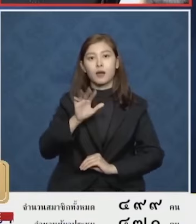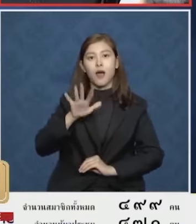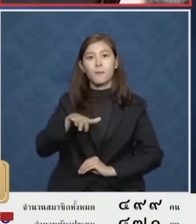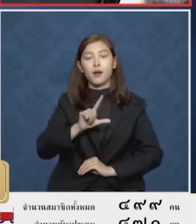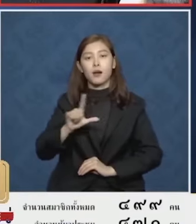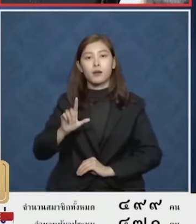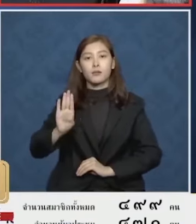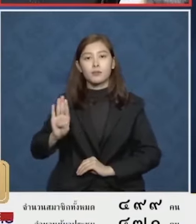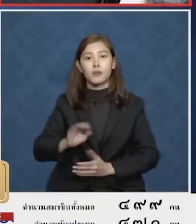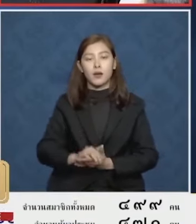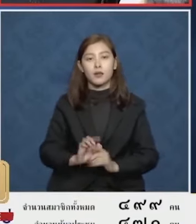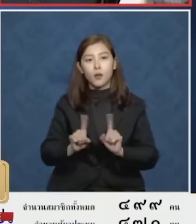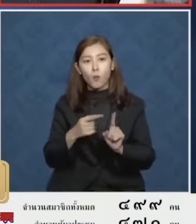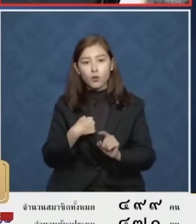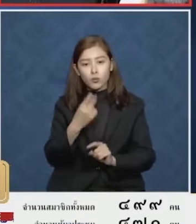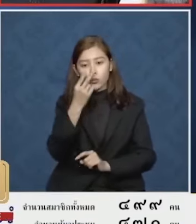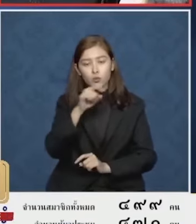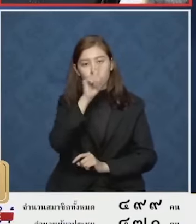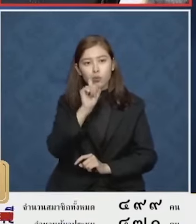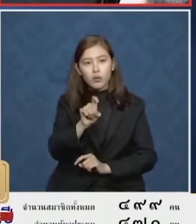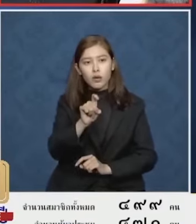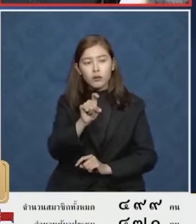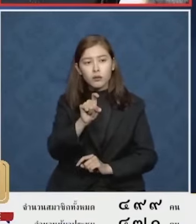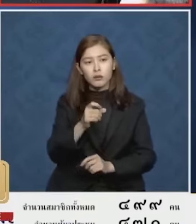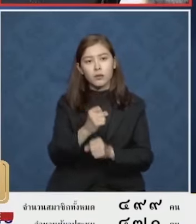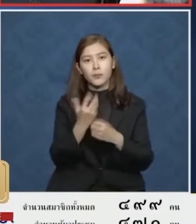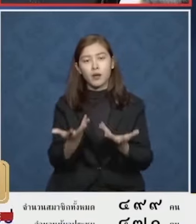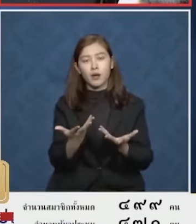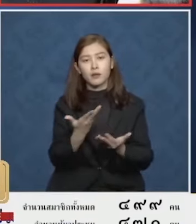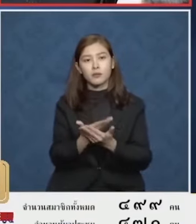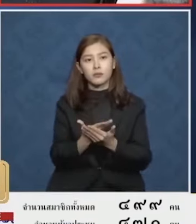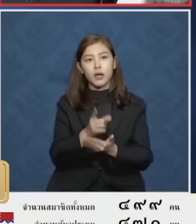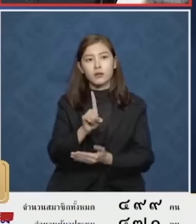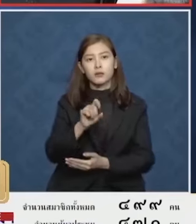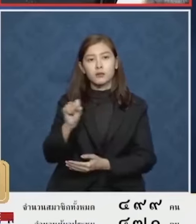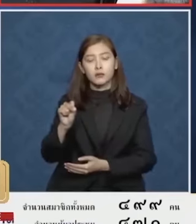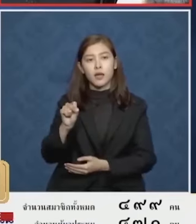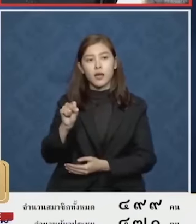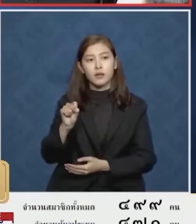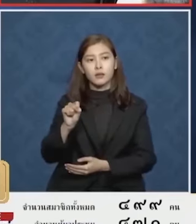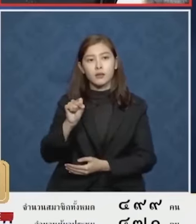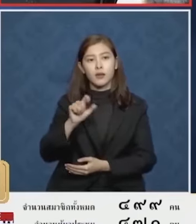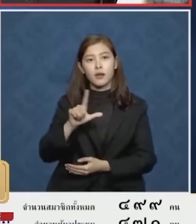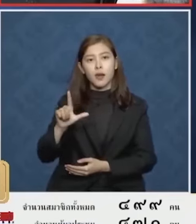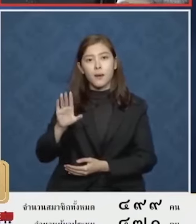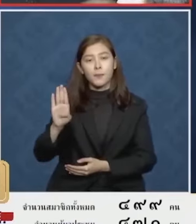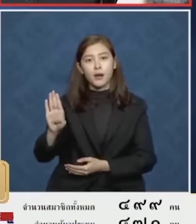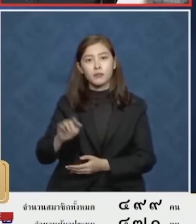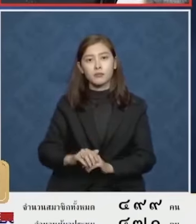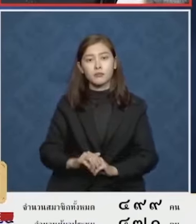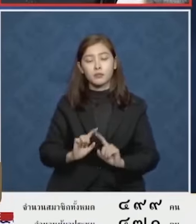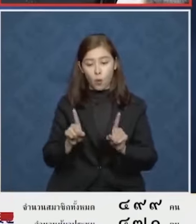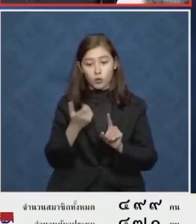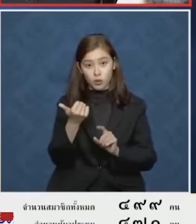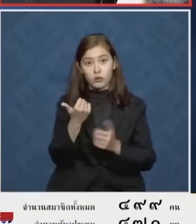ามารถที่จะหาเงินมาเติมให้ได้เต็ม100,000 ล้านบาทได้เลยนี่อุตส่าห์ไปตัดลดงบประมาณที่ต้องใช้คืนหนี้ธกส.มาแล้วนะค